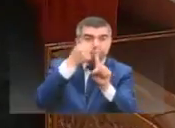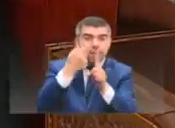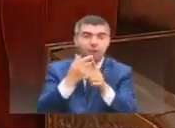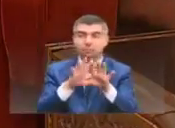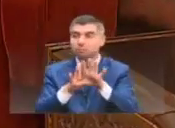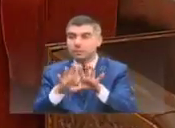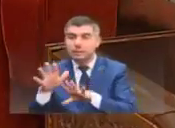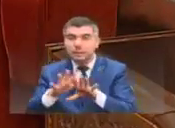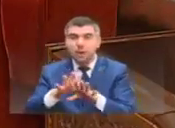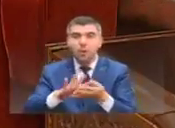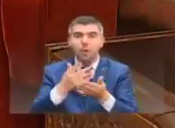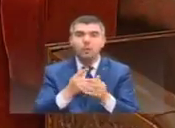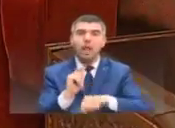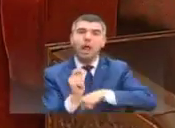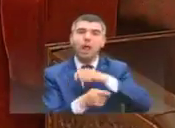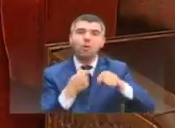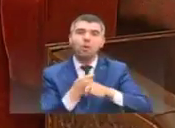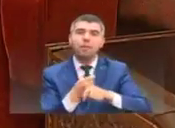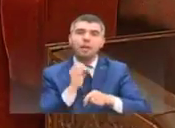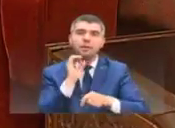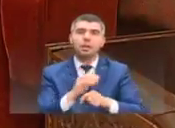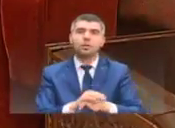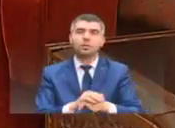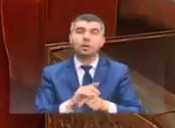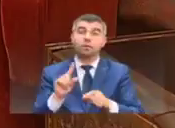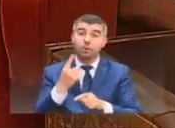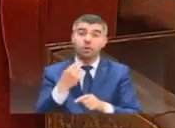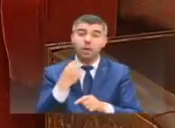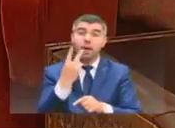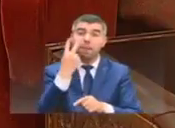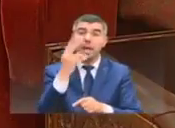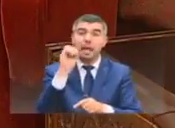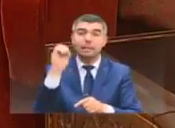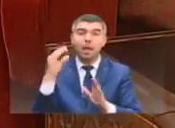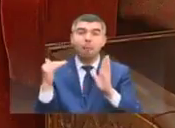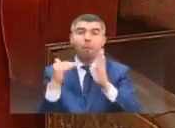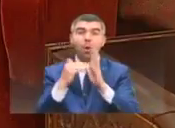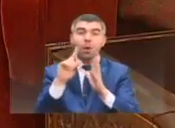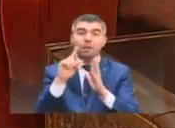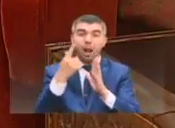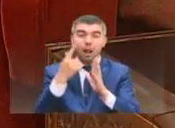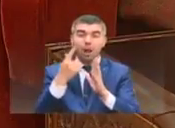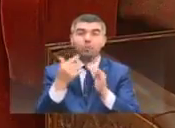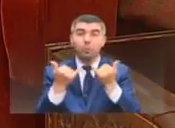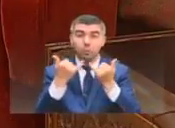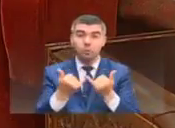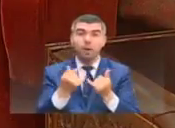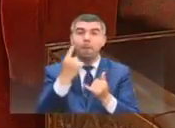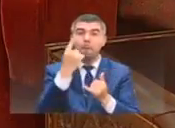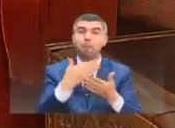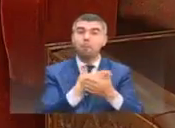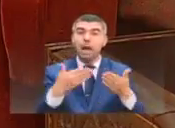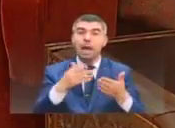الصالح للشرب في العالم القروي بوجه الخصوص. انطلقنا 200 مليون درهم في بداية التسعينات، الآن نستثمر أكثر من مليار درهم